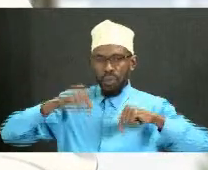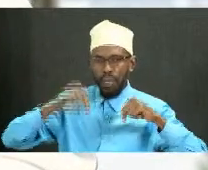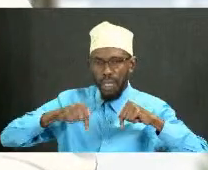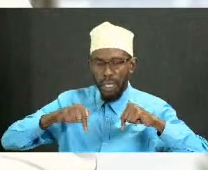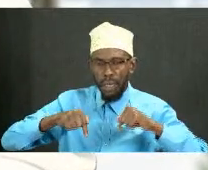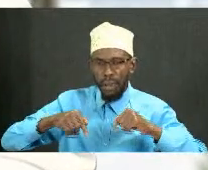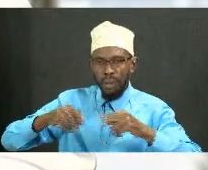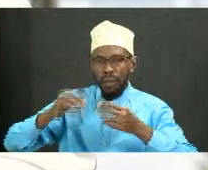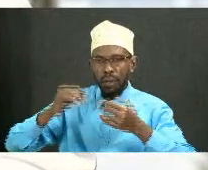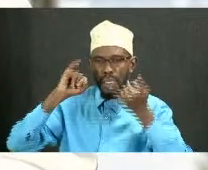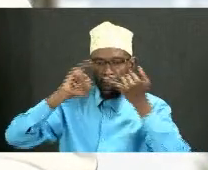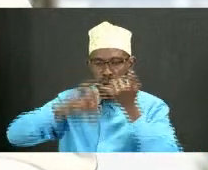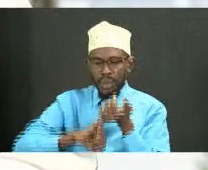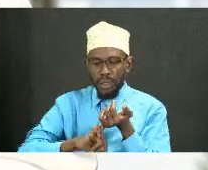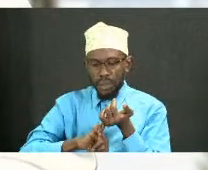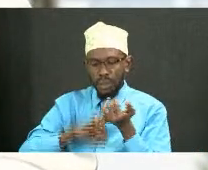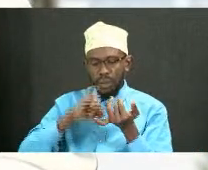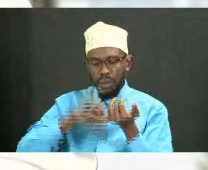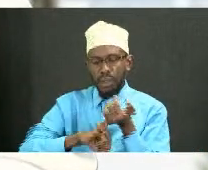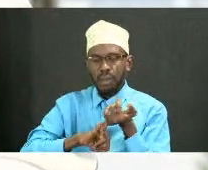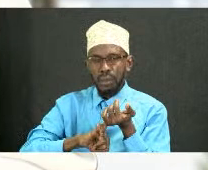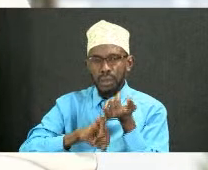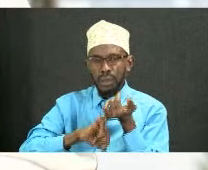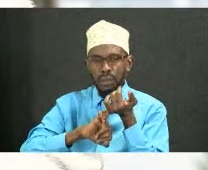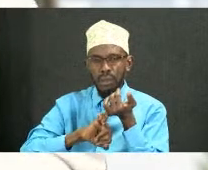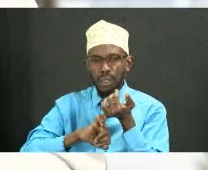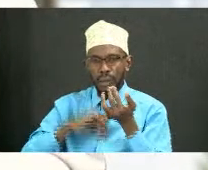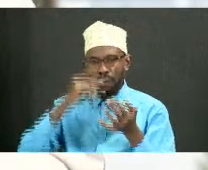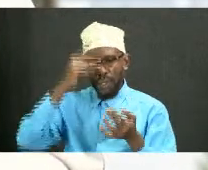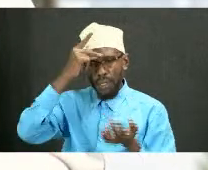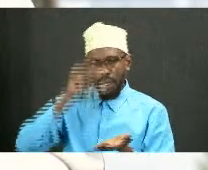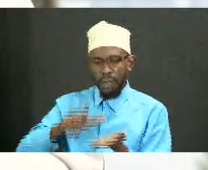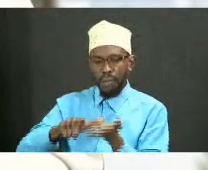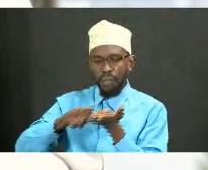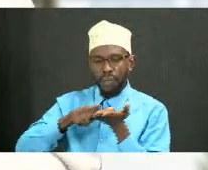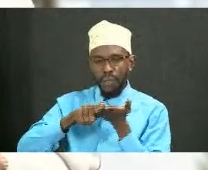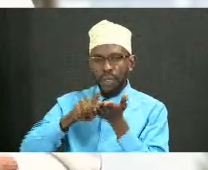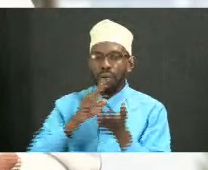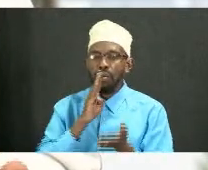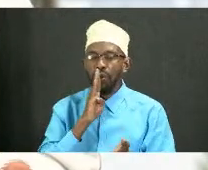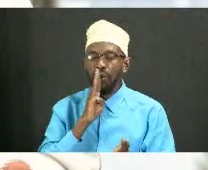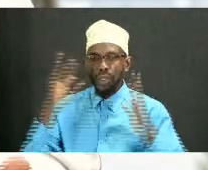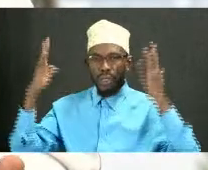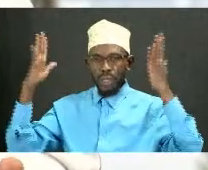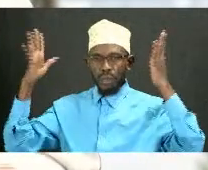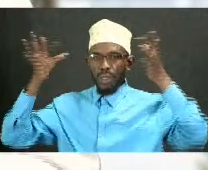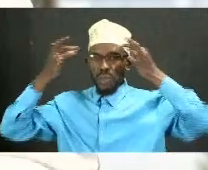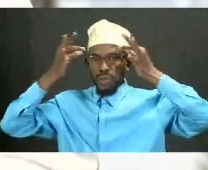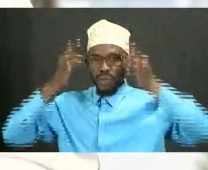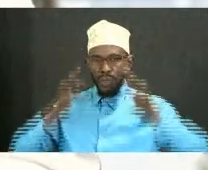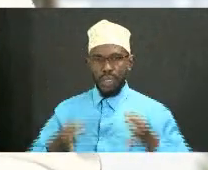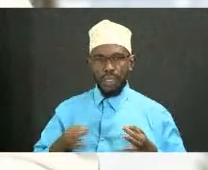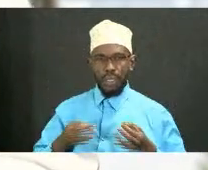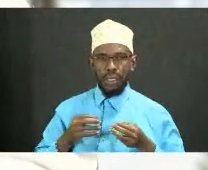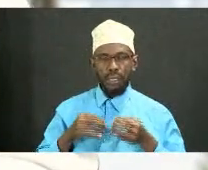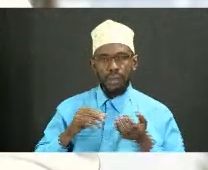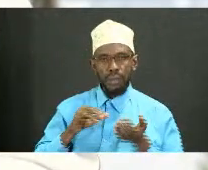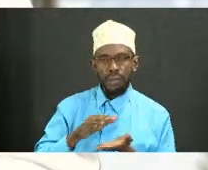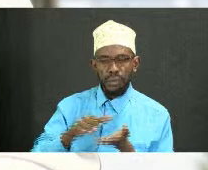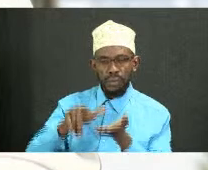mtu anaoa, kwanza ile ndoa kama wale wazazi wanachukua mkopo. sherehe ya ndoa peke yake, anachukua